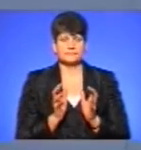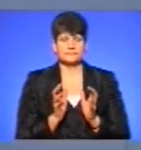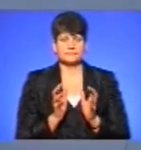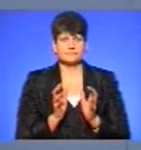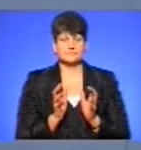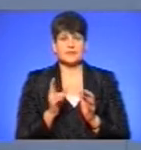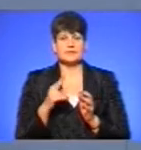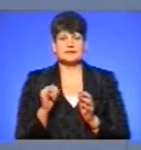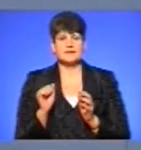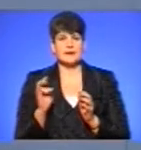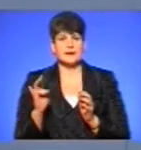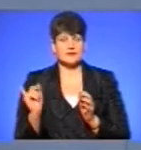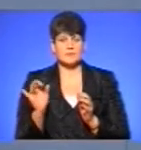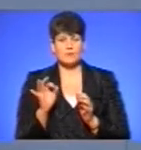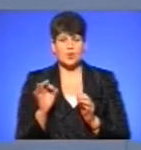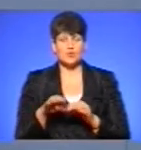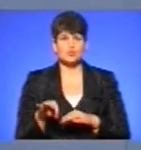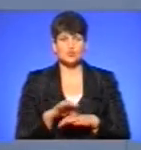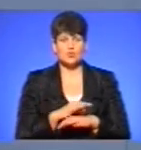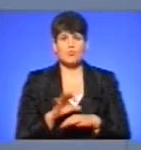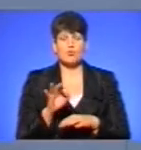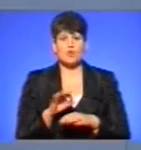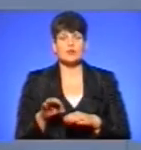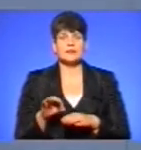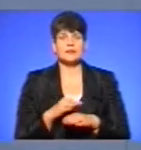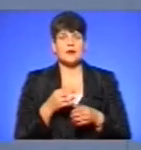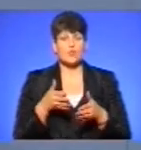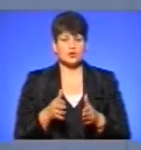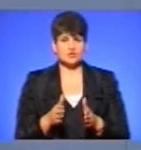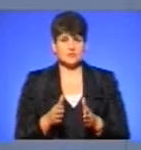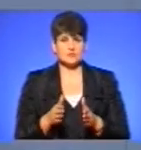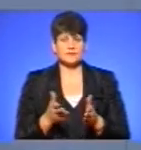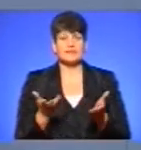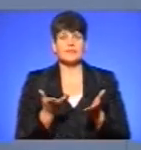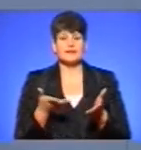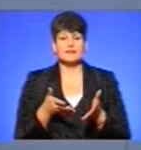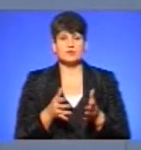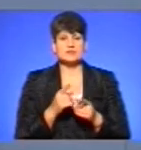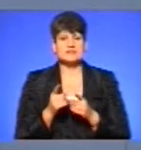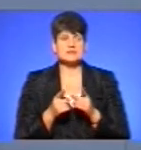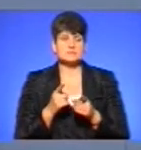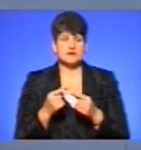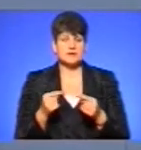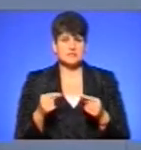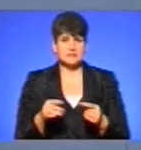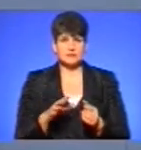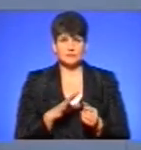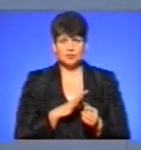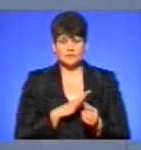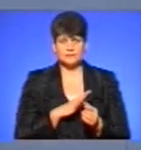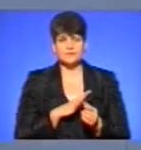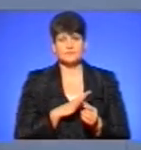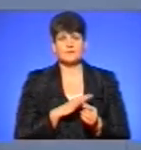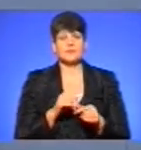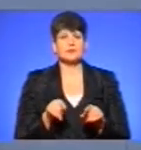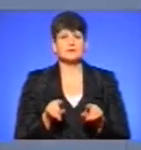про шлюб, про народження, де народилися зміни різні, які відбувалися, тобто